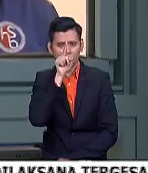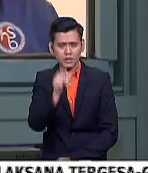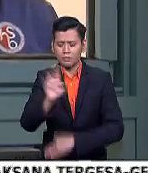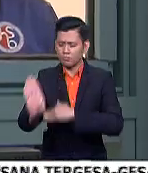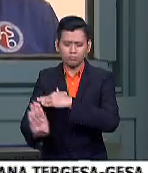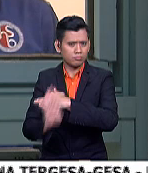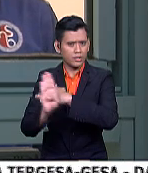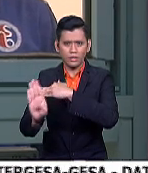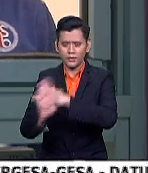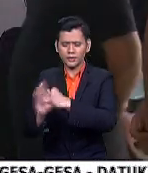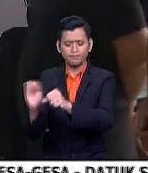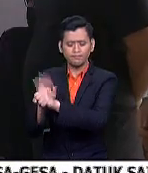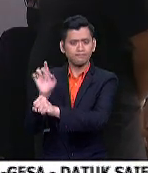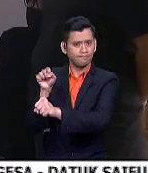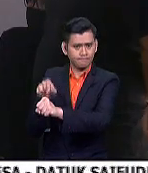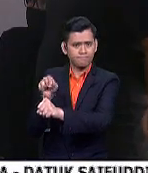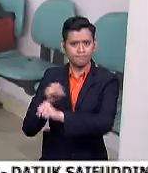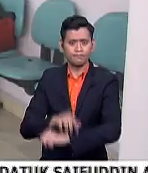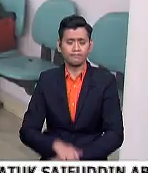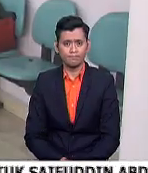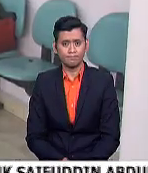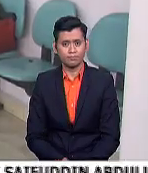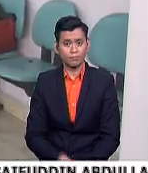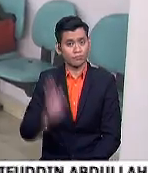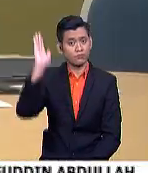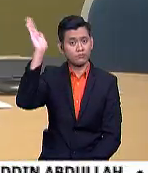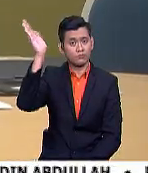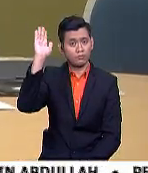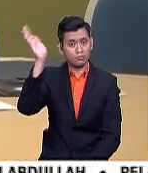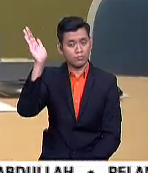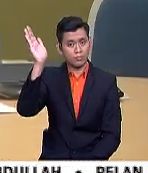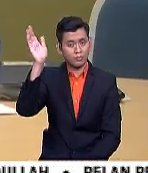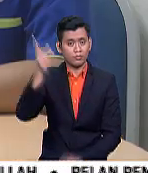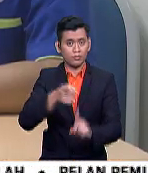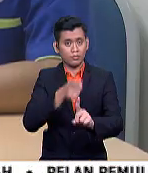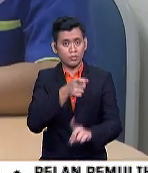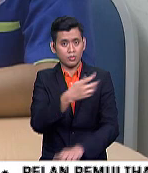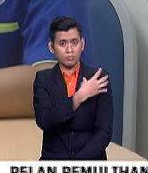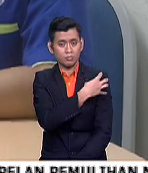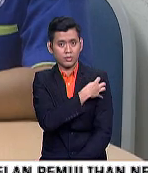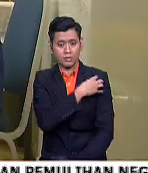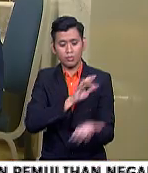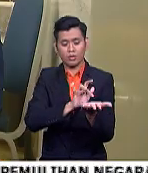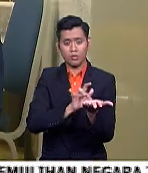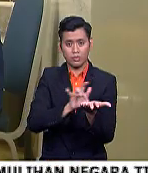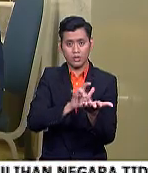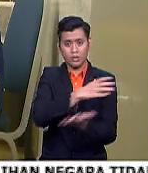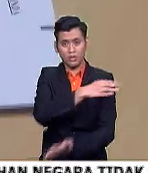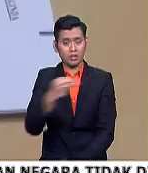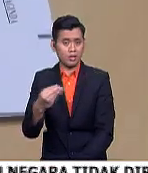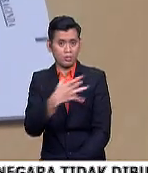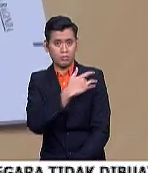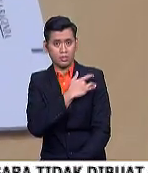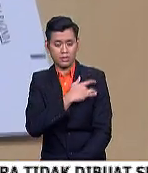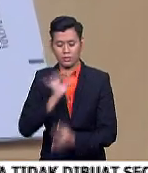ni. Sesi taklimat dilakukan pegawai unit forensik serta pegawai unit penjagaan spiritual dan